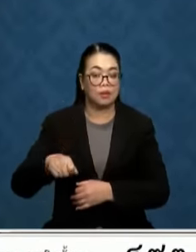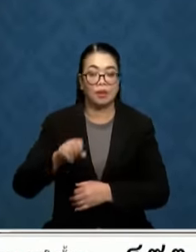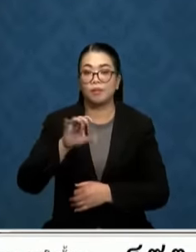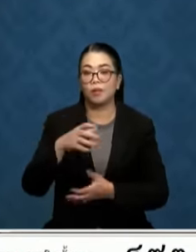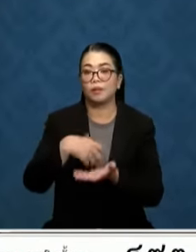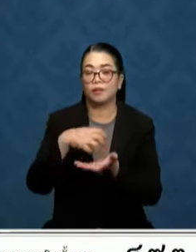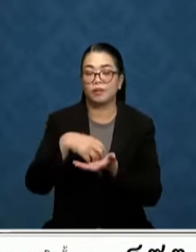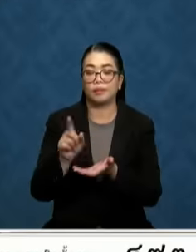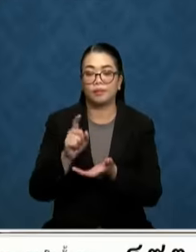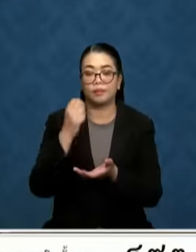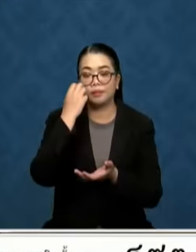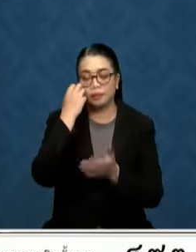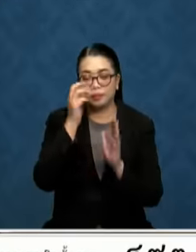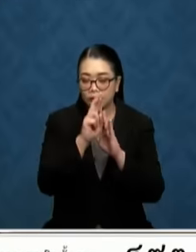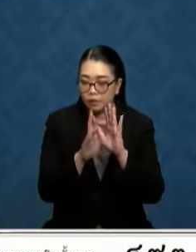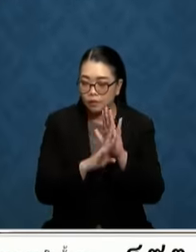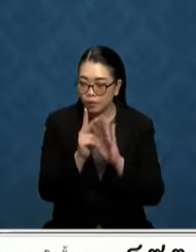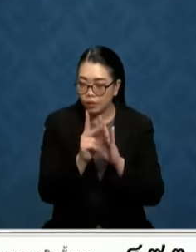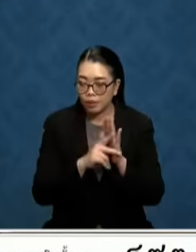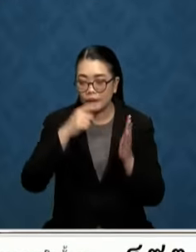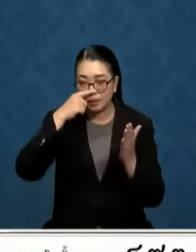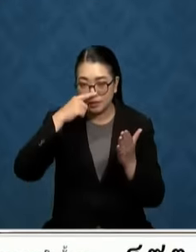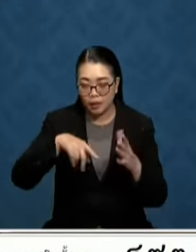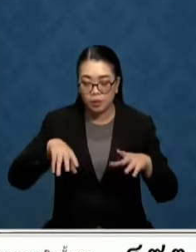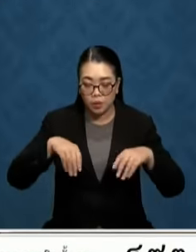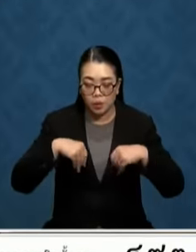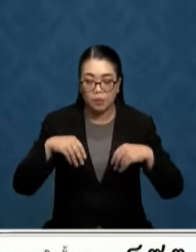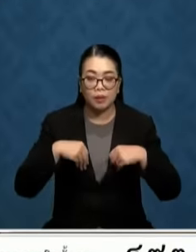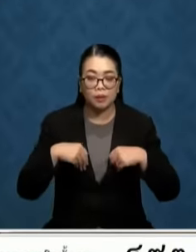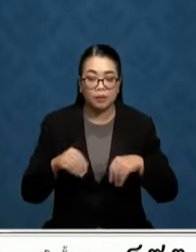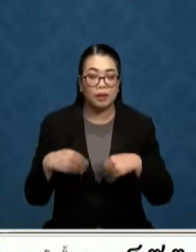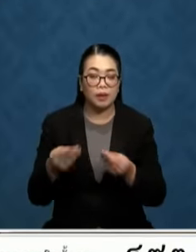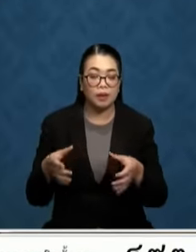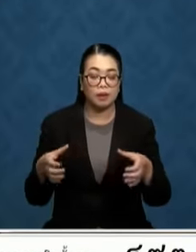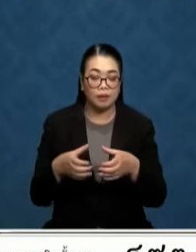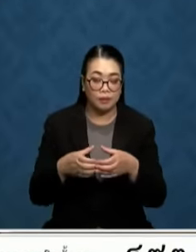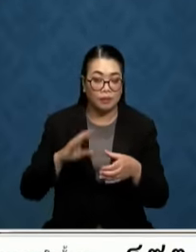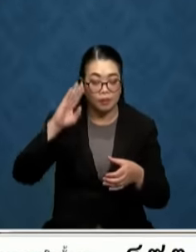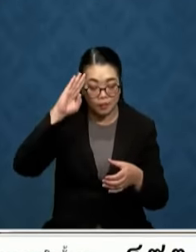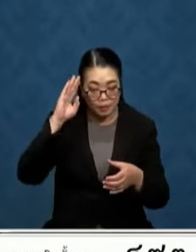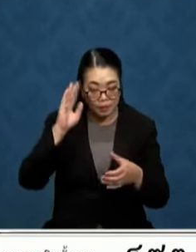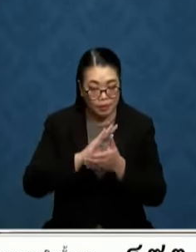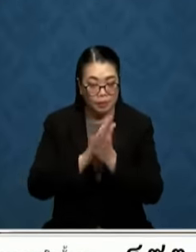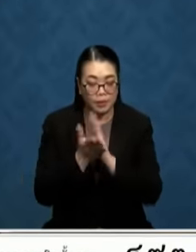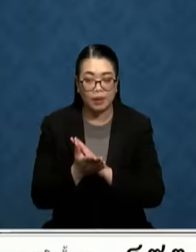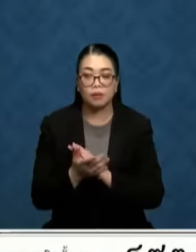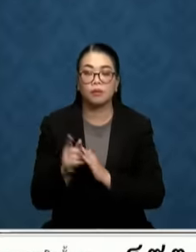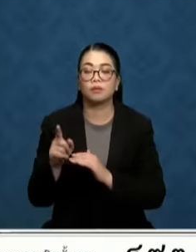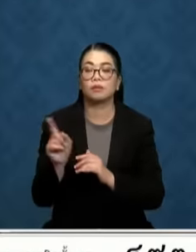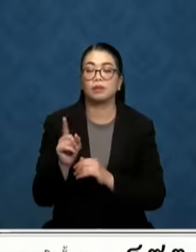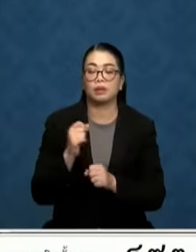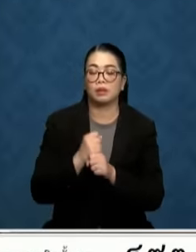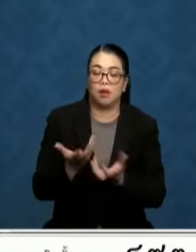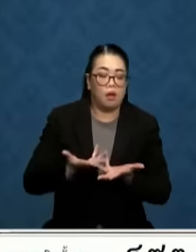ก็เพื่อจะบอกว่ารับบกฎหมายไทยของเรายอมรับให้คณะรัฐปหารเป็นรัฐที่ปัยเป็นการ